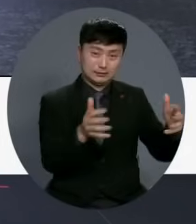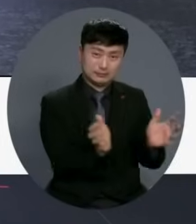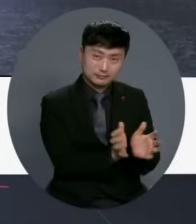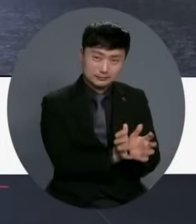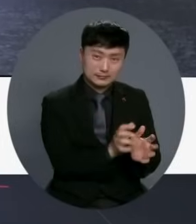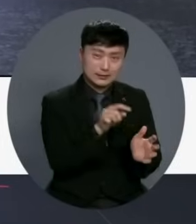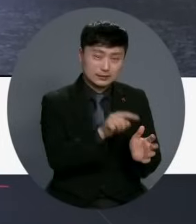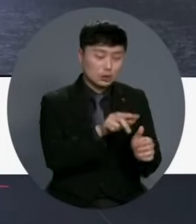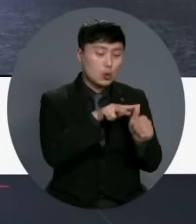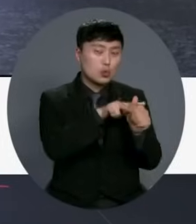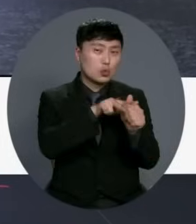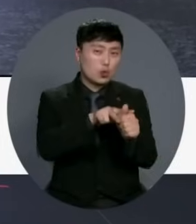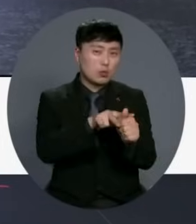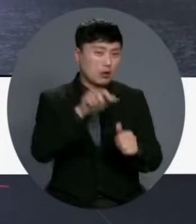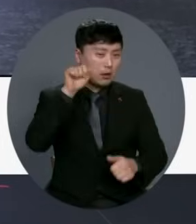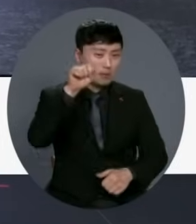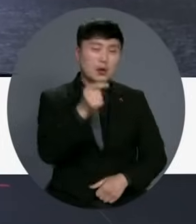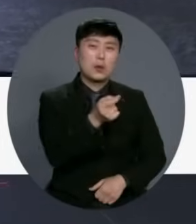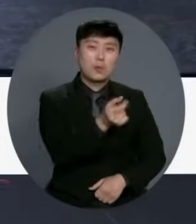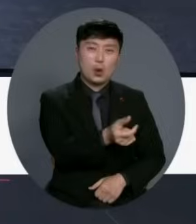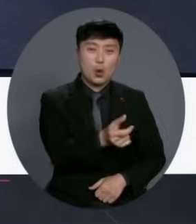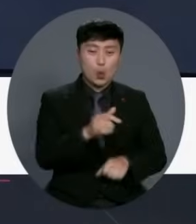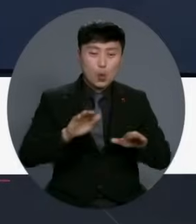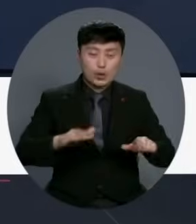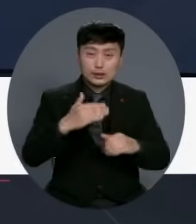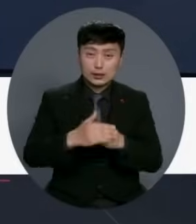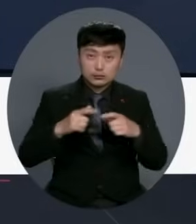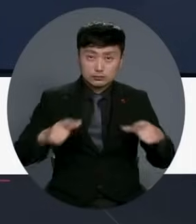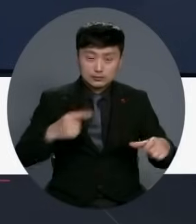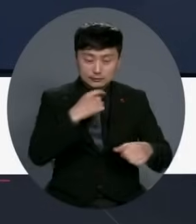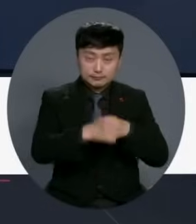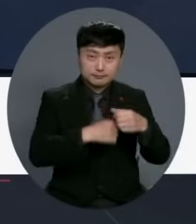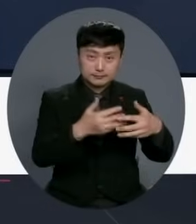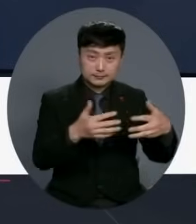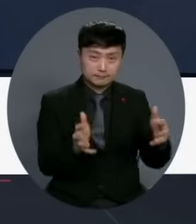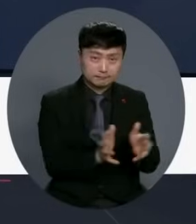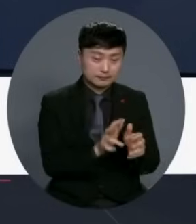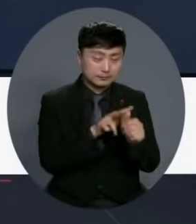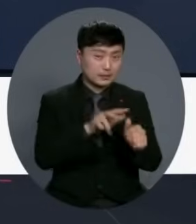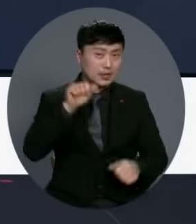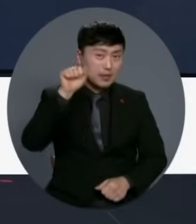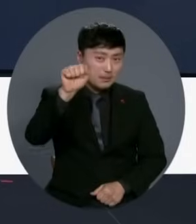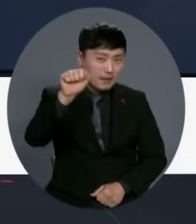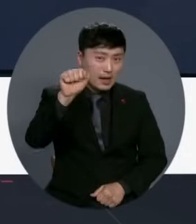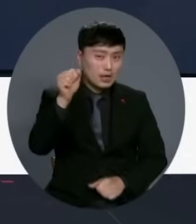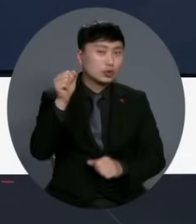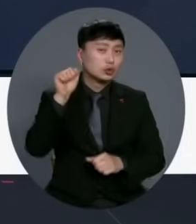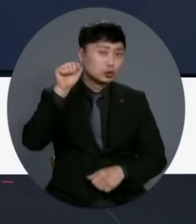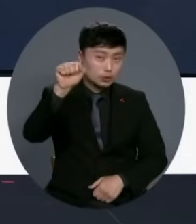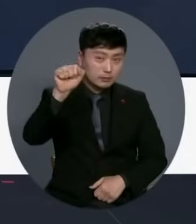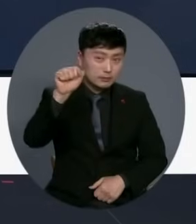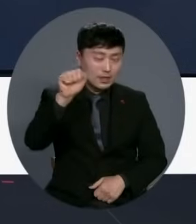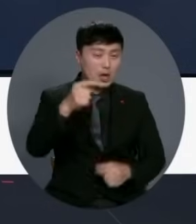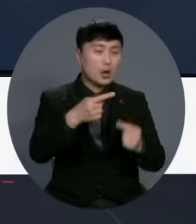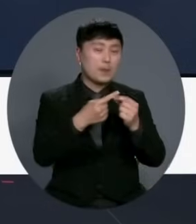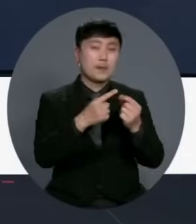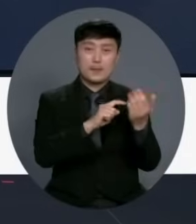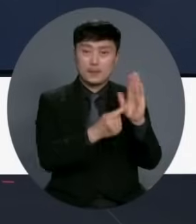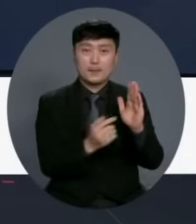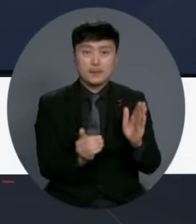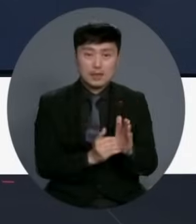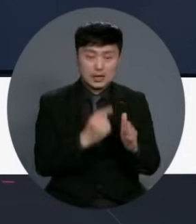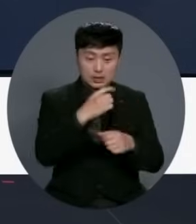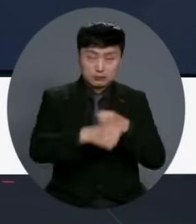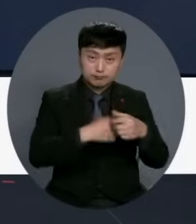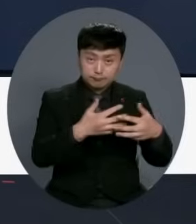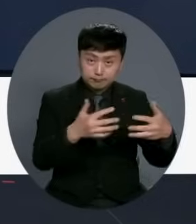여전히 인물 란에 허이고 있습니다 오늘 대구에서는 더불어민주당 예비 후보가 처음으로 출마를 선언했는데요 민주당은